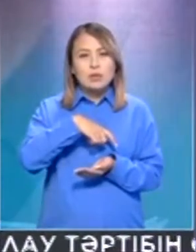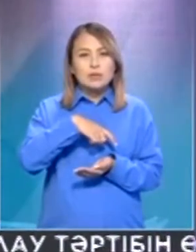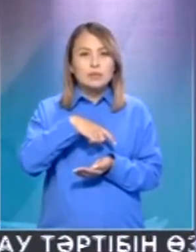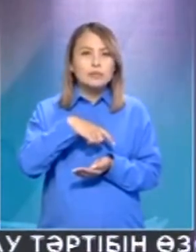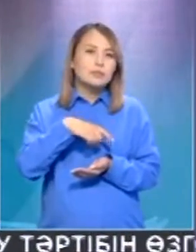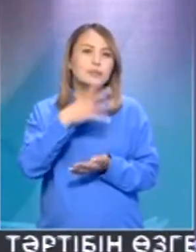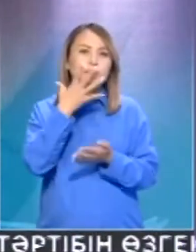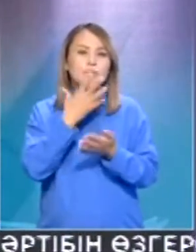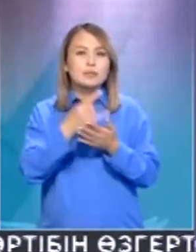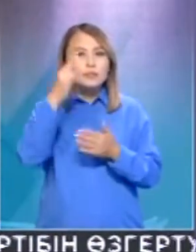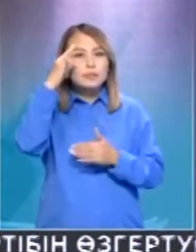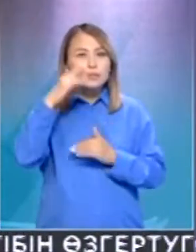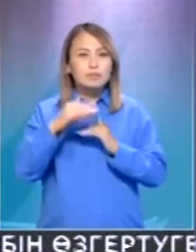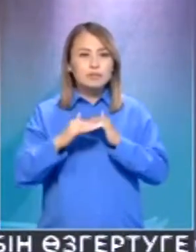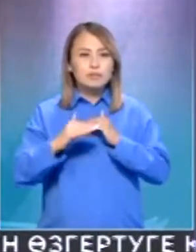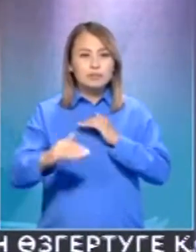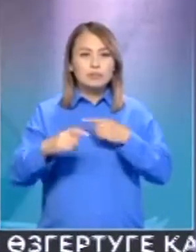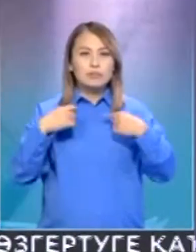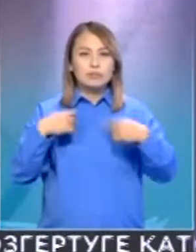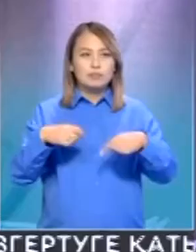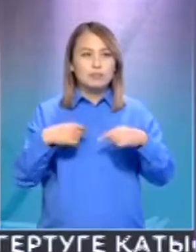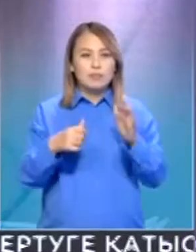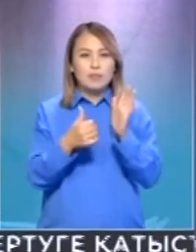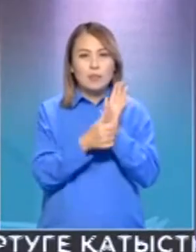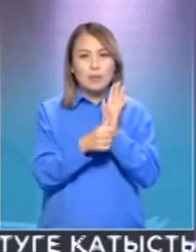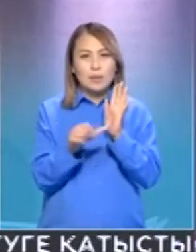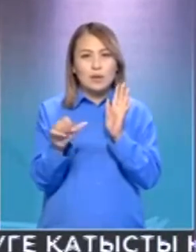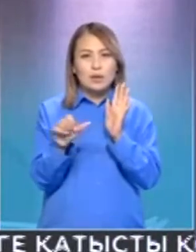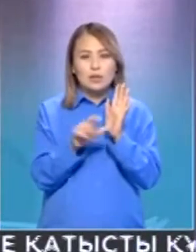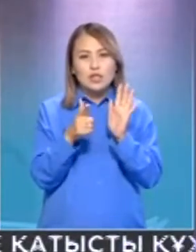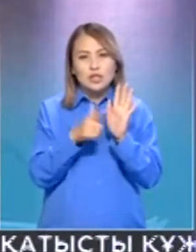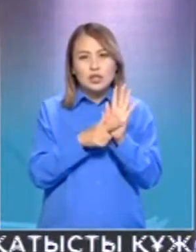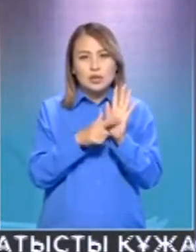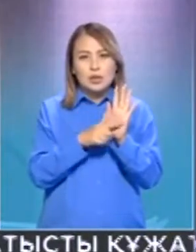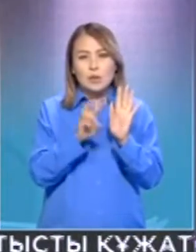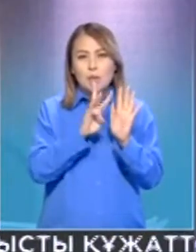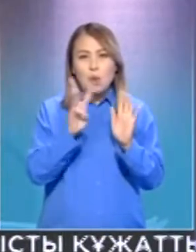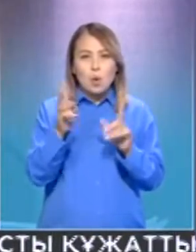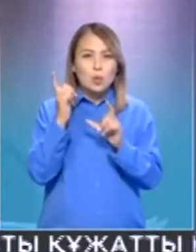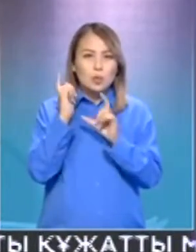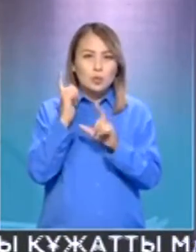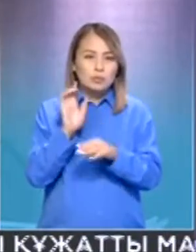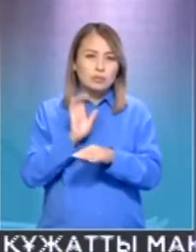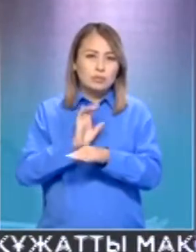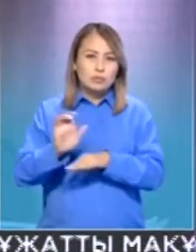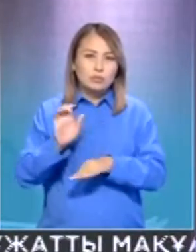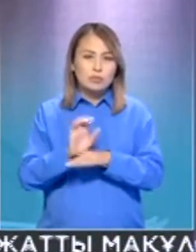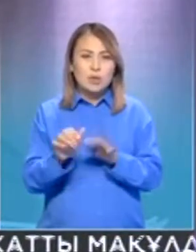тұтыну көлемі Қазақстанда 6,5-7 миллион тонна болса, яғни экспортқа